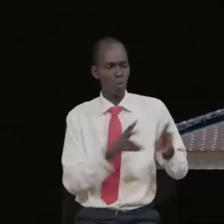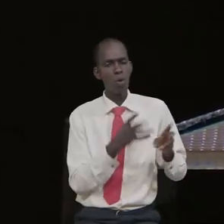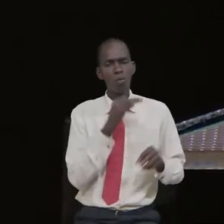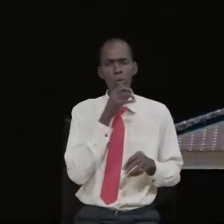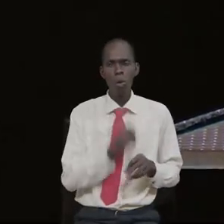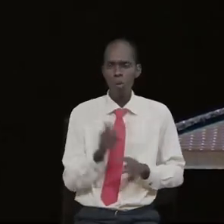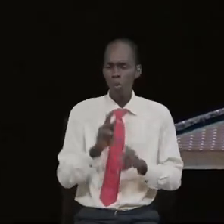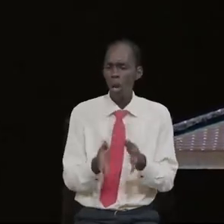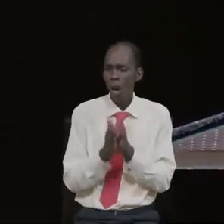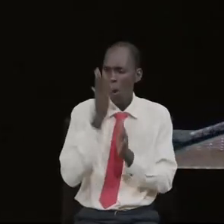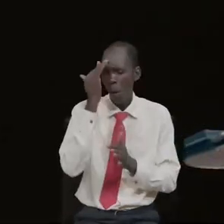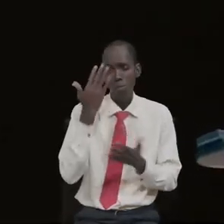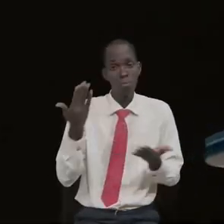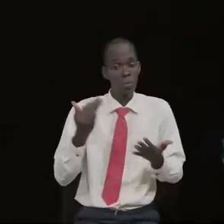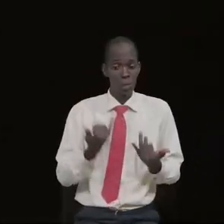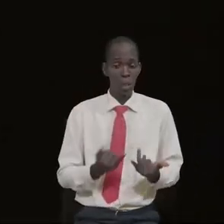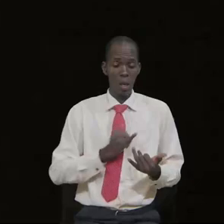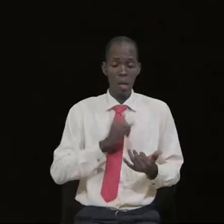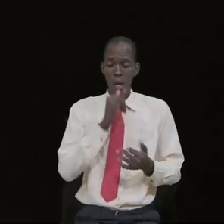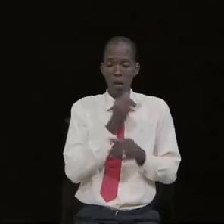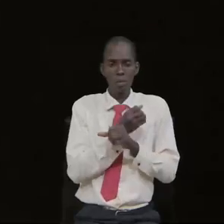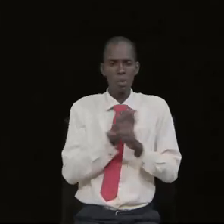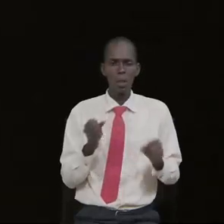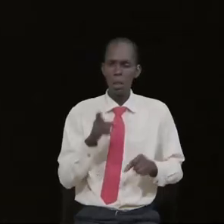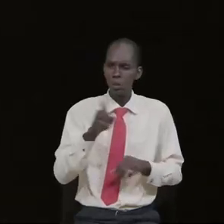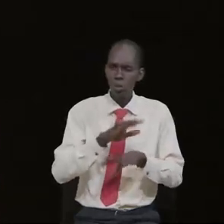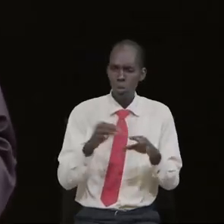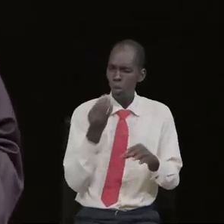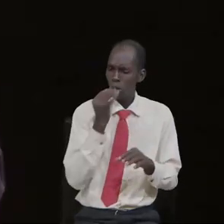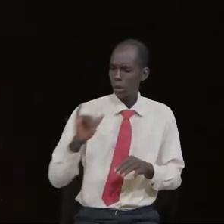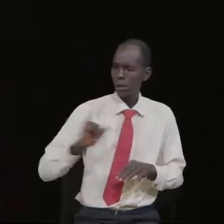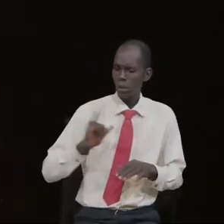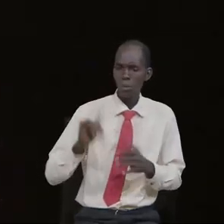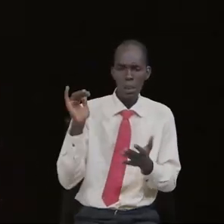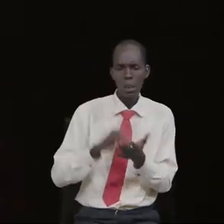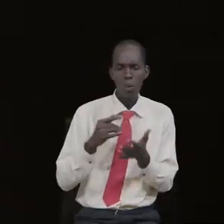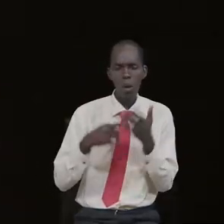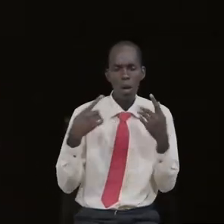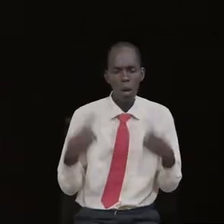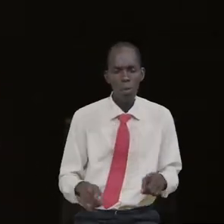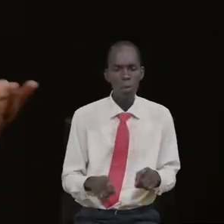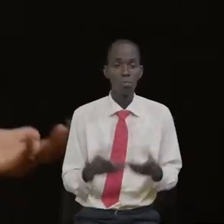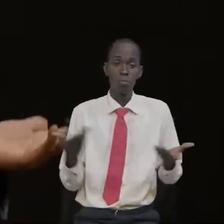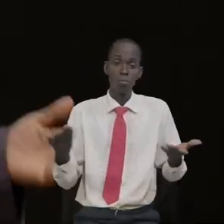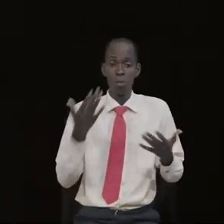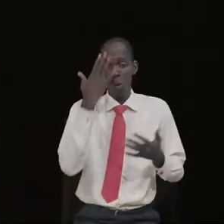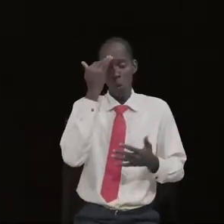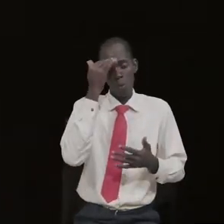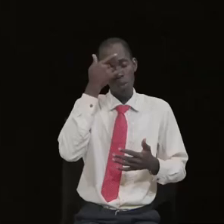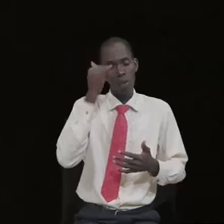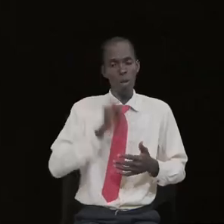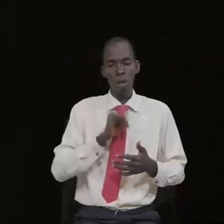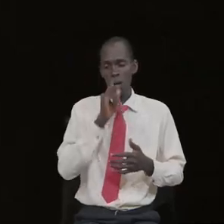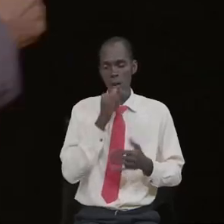les anciens gens là. Pourquoi? Je suis né de nouveau. Vous ne buvez plus leur alcool. Pourquoi? Je suis né de